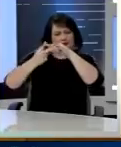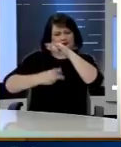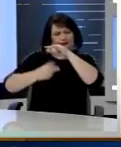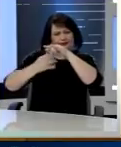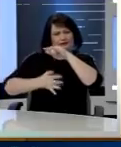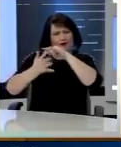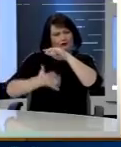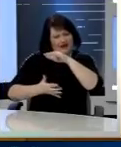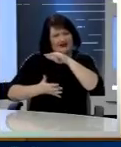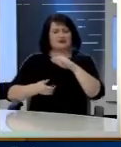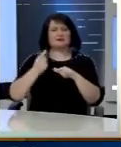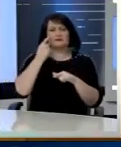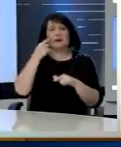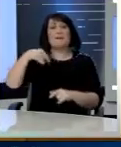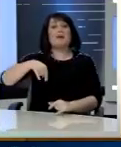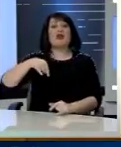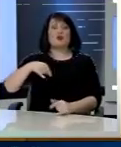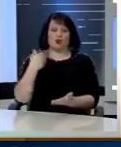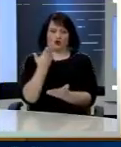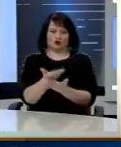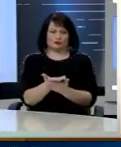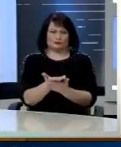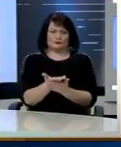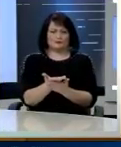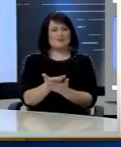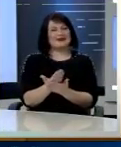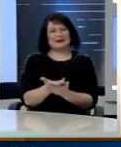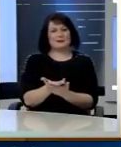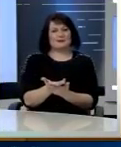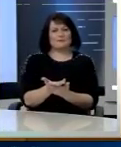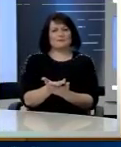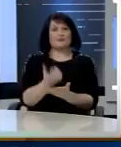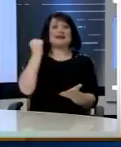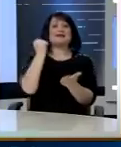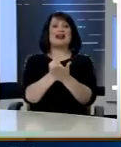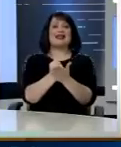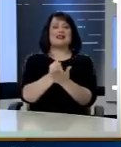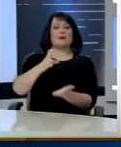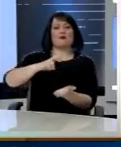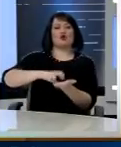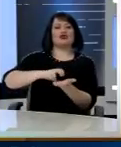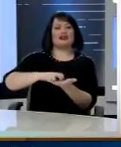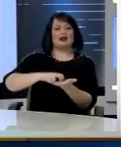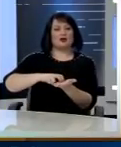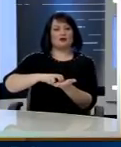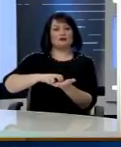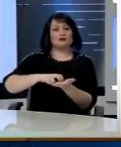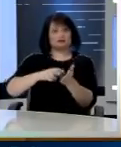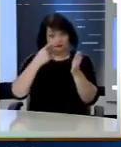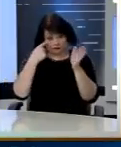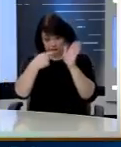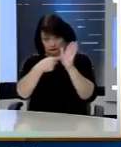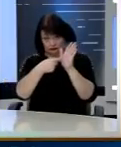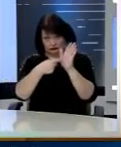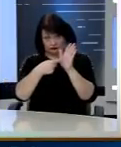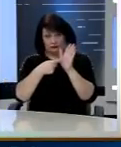αίτημα του Παπαδόπουλου, το οποίο φέρει και τη σφραγίδα του προξενείου, φέρει